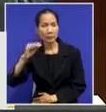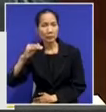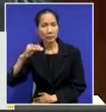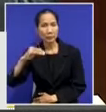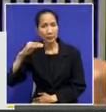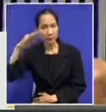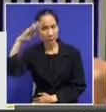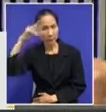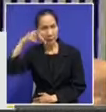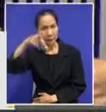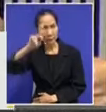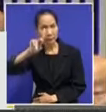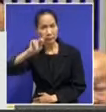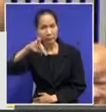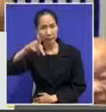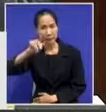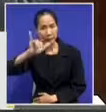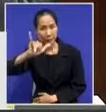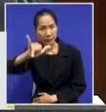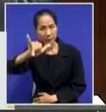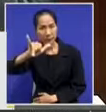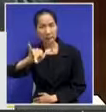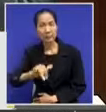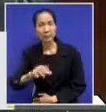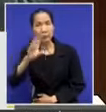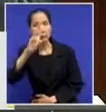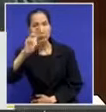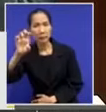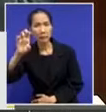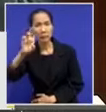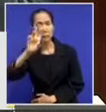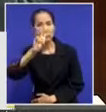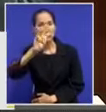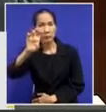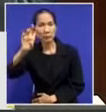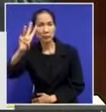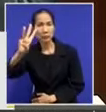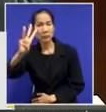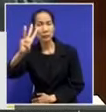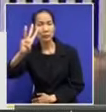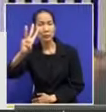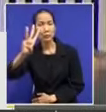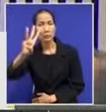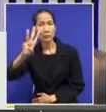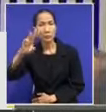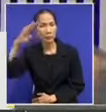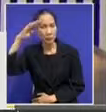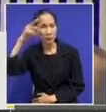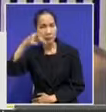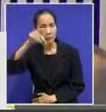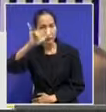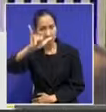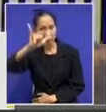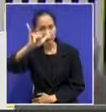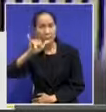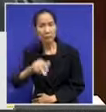์พลเอกประยุทธ์จันทร์โอชาครับ 606พลเอกสศินทองภักดี พลเอกประยุทธ์จันทร์โอชา